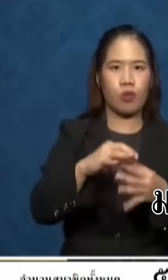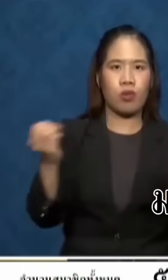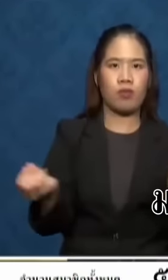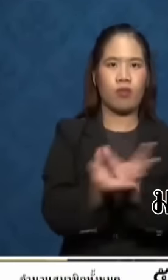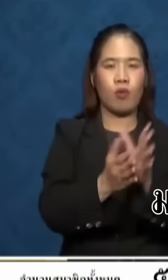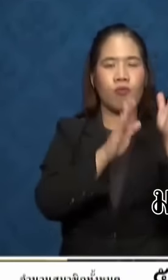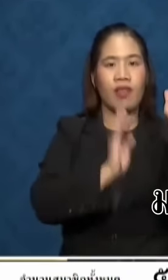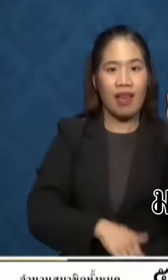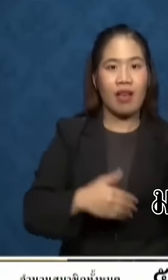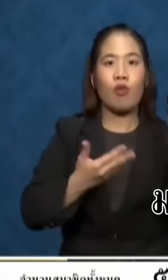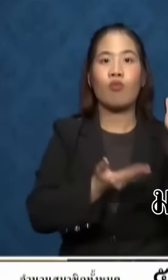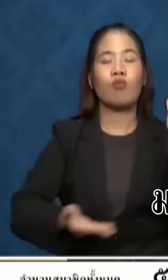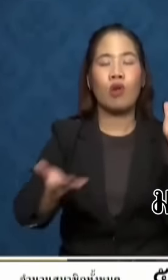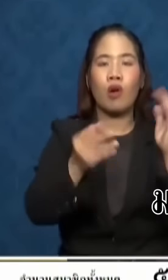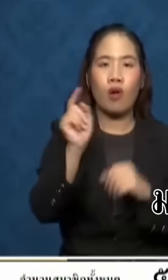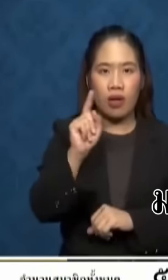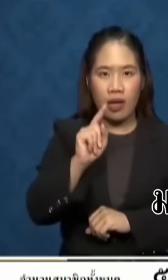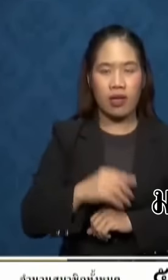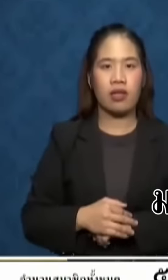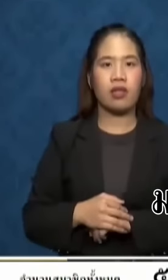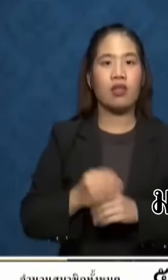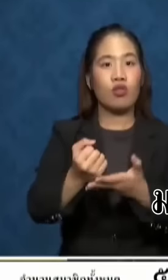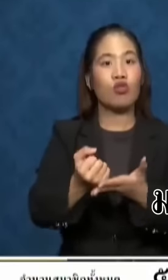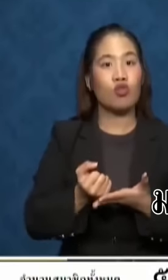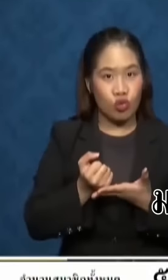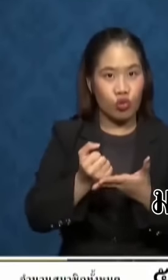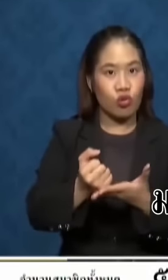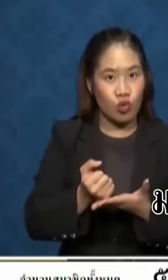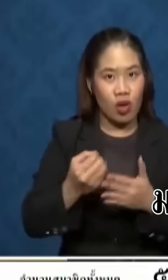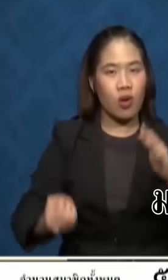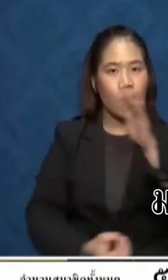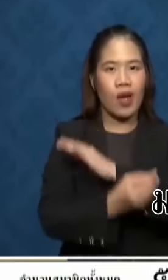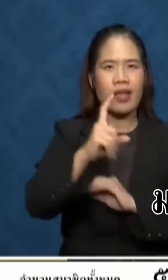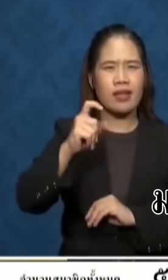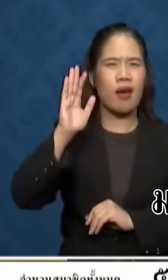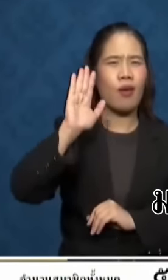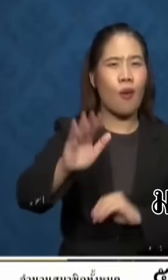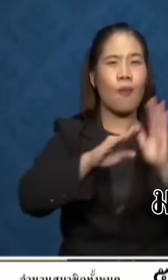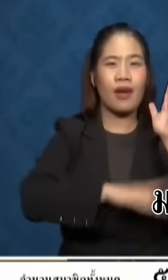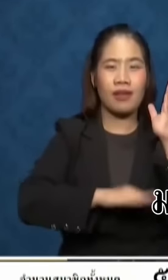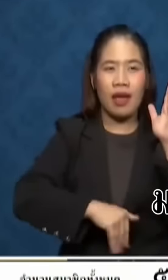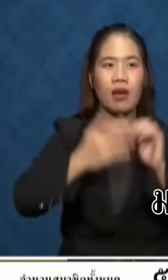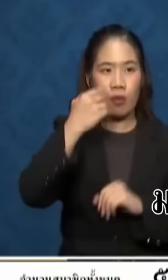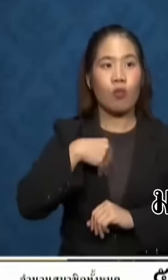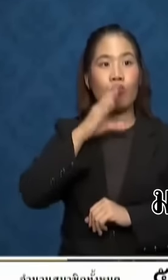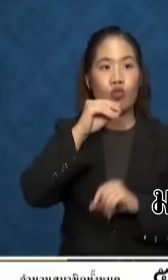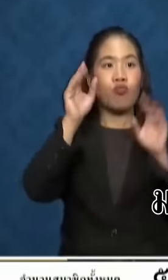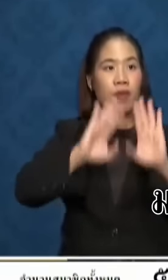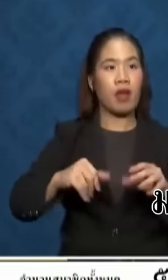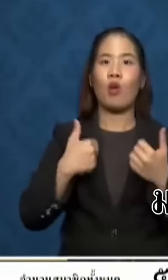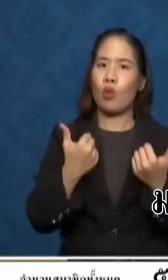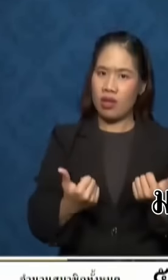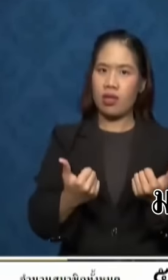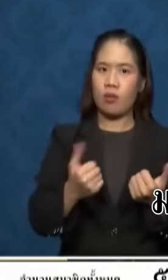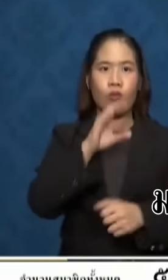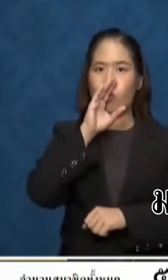ภาไยผมขความโนาธานว่ายลา คารุณา ชดเดยการเสียโอกาสผมยืนอยครั ผมเพิดในนี้ แลววี้ผมก็ยืนยัน